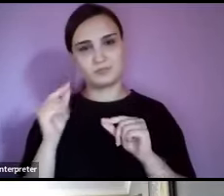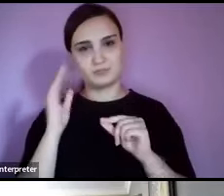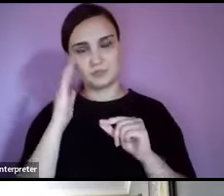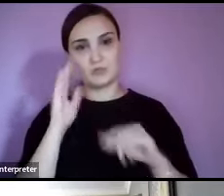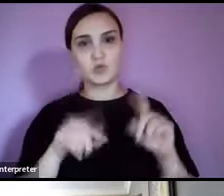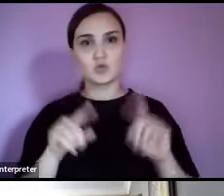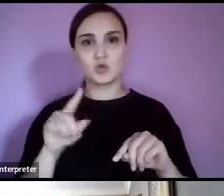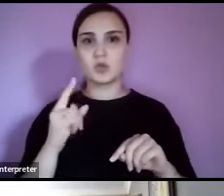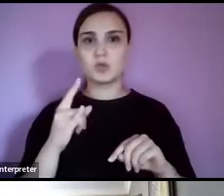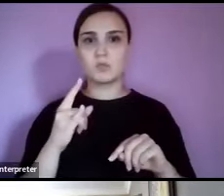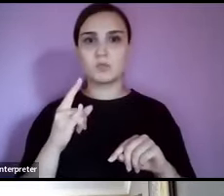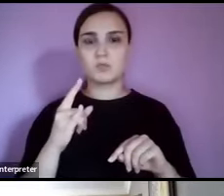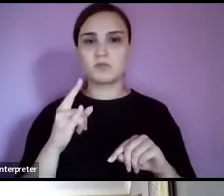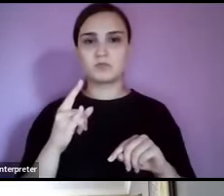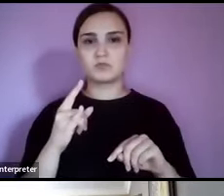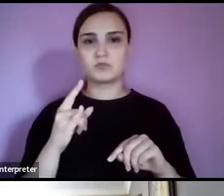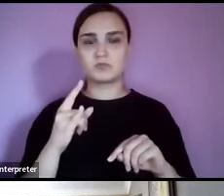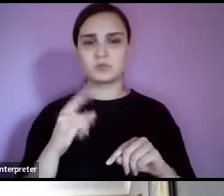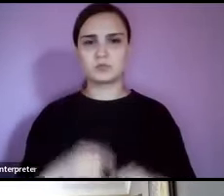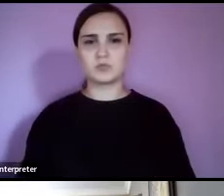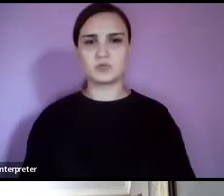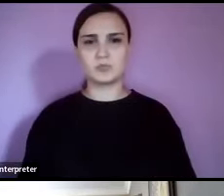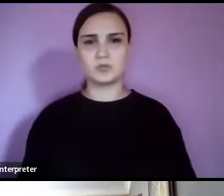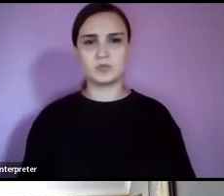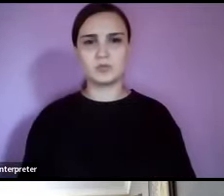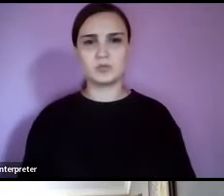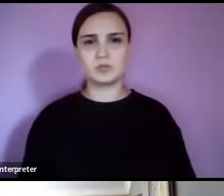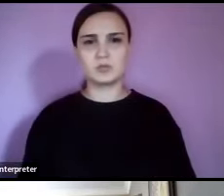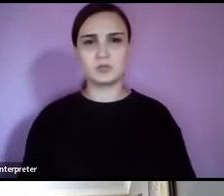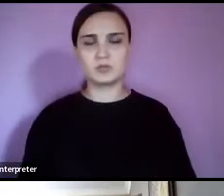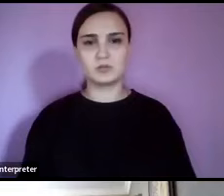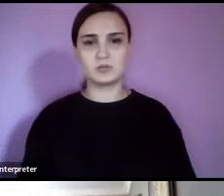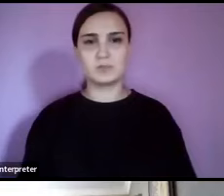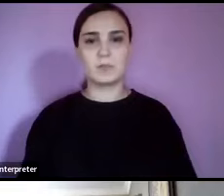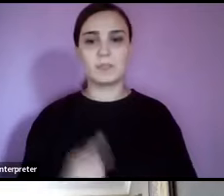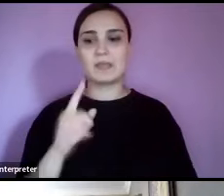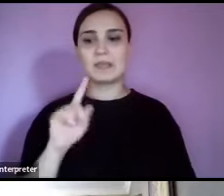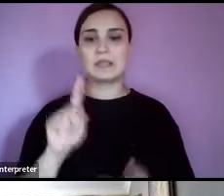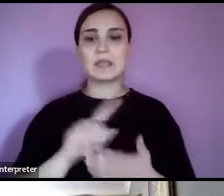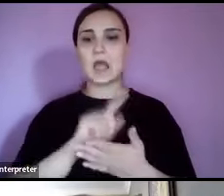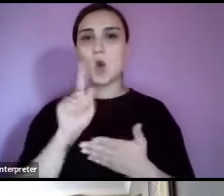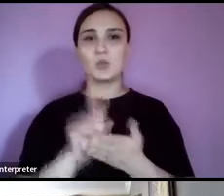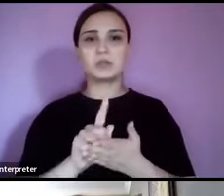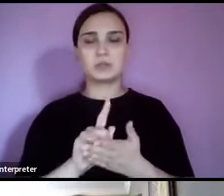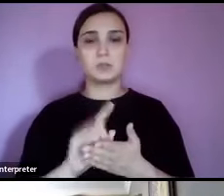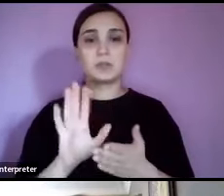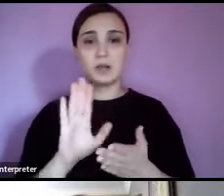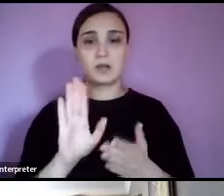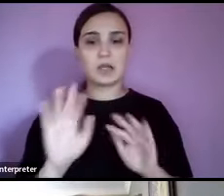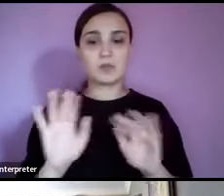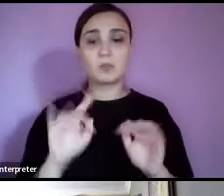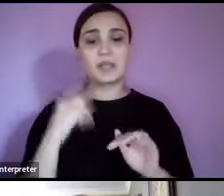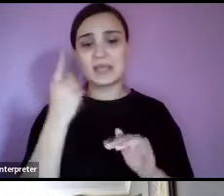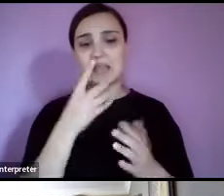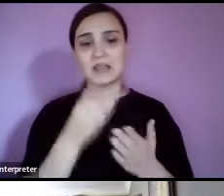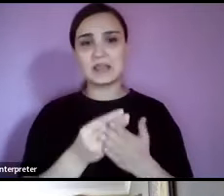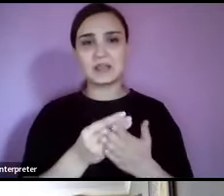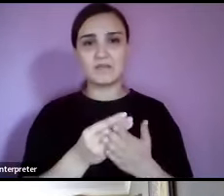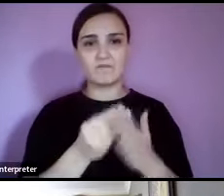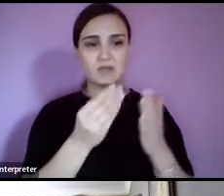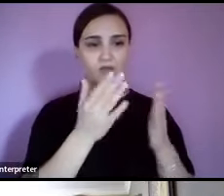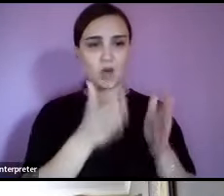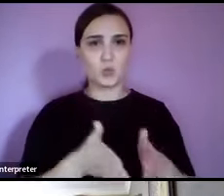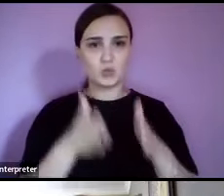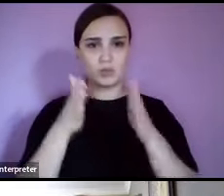შეიძლება ლოცულობდესო, ხო? ანუ აქ არ არის ერთი აუცილებელი აქტივობა და სცენარი, მაგრამ ინდივიდუალურად შეიძლება რაიმე